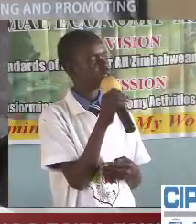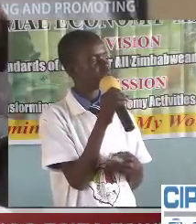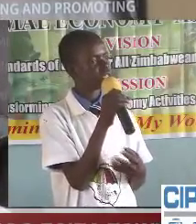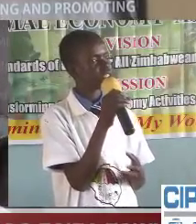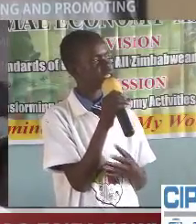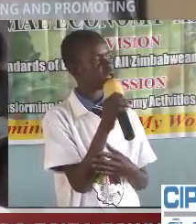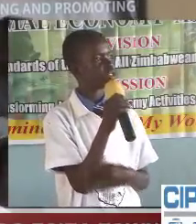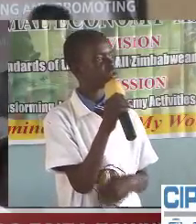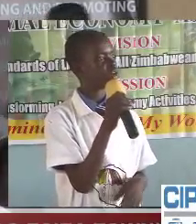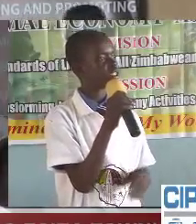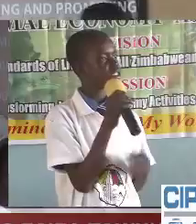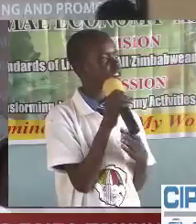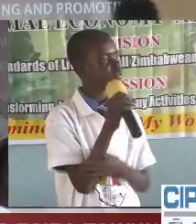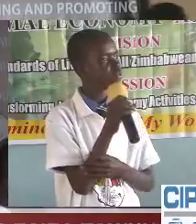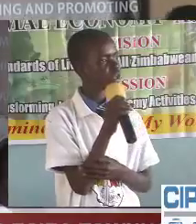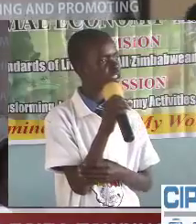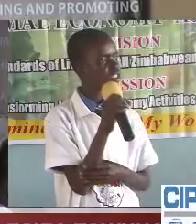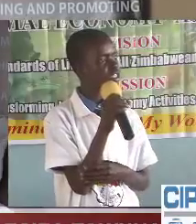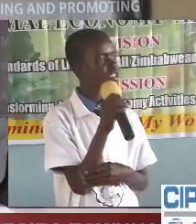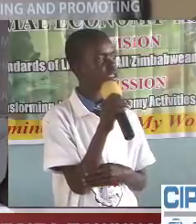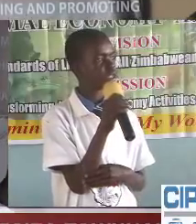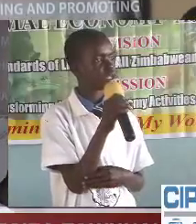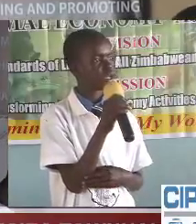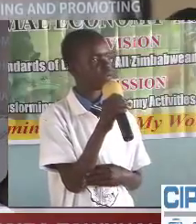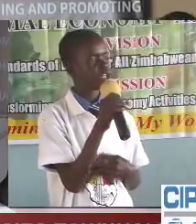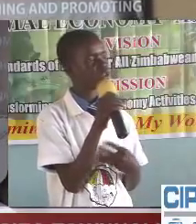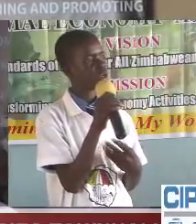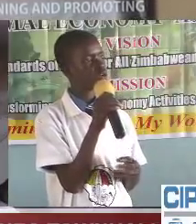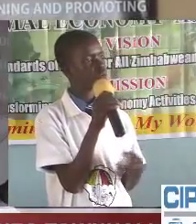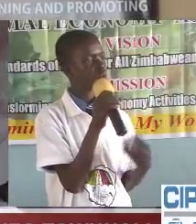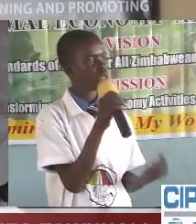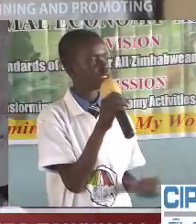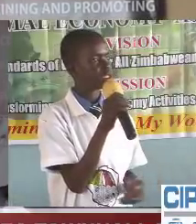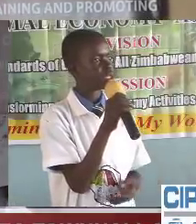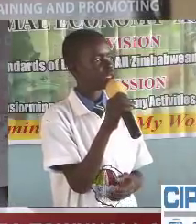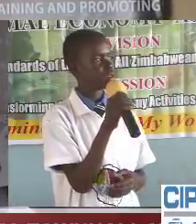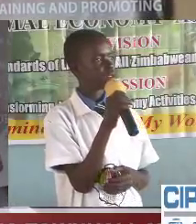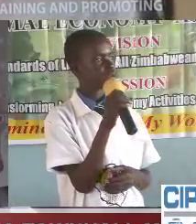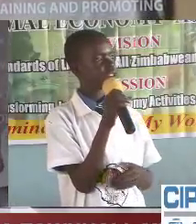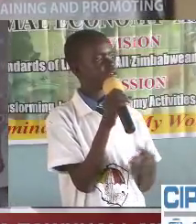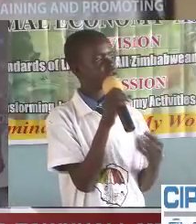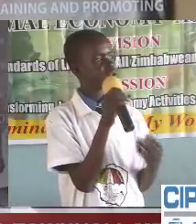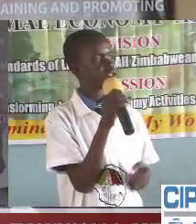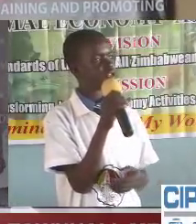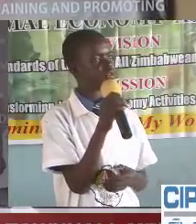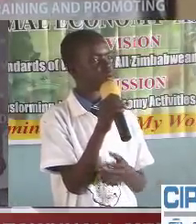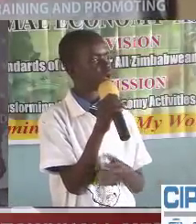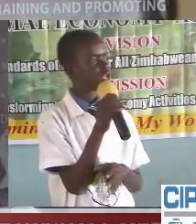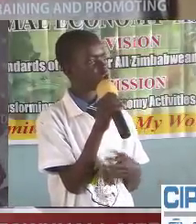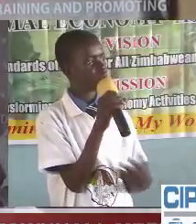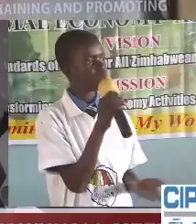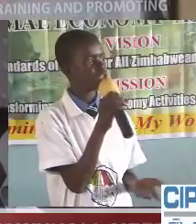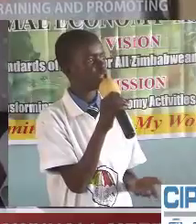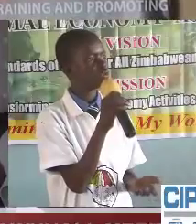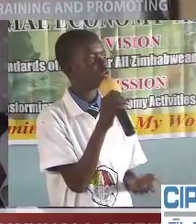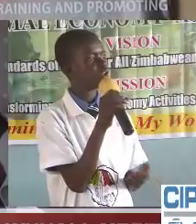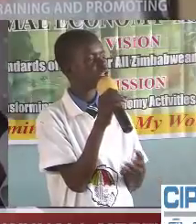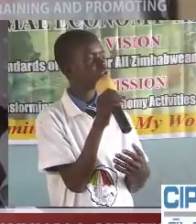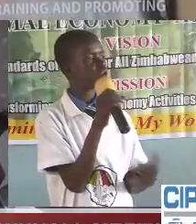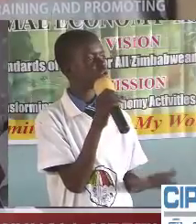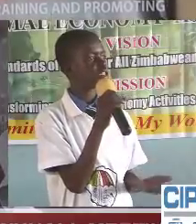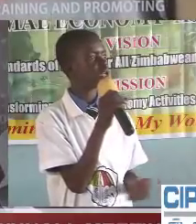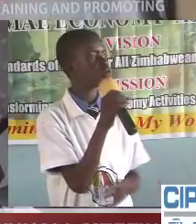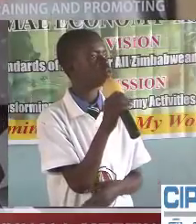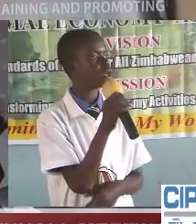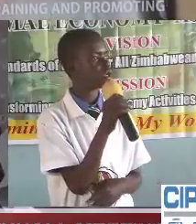Dai vachibatsirika chero vachididi vachiwanawo mabasa, nokuti ndoziva kuti vamwe vakashaya mabasa